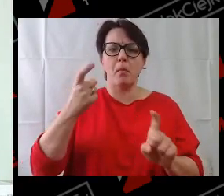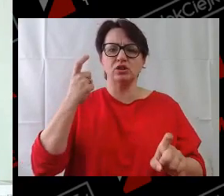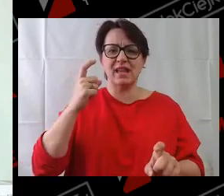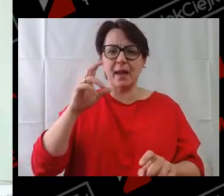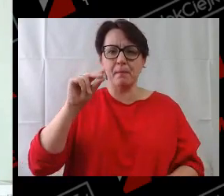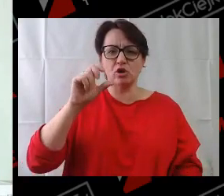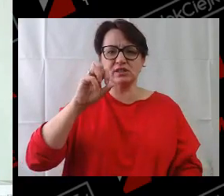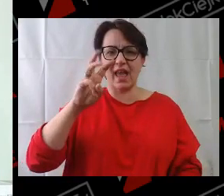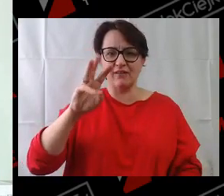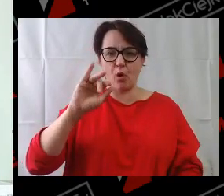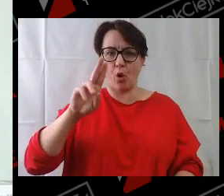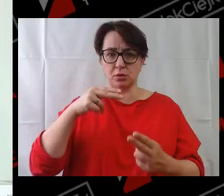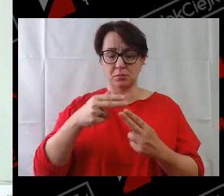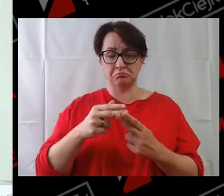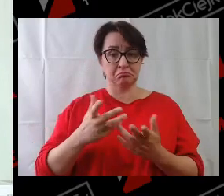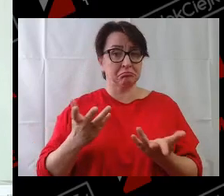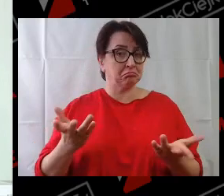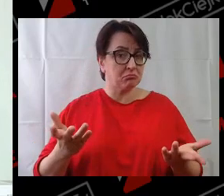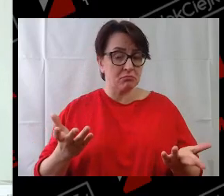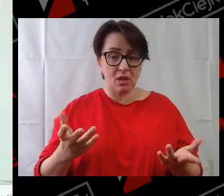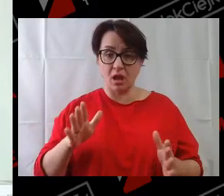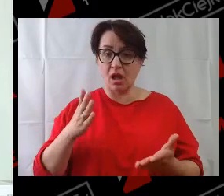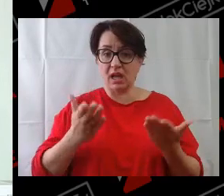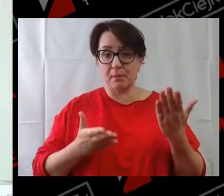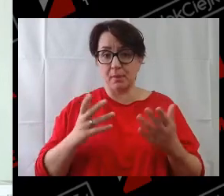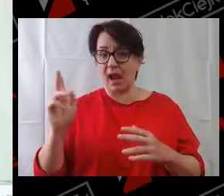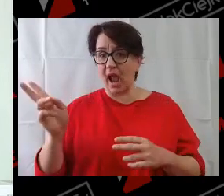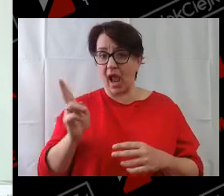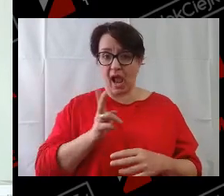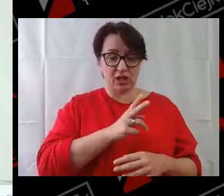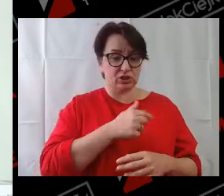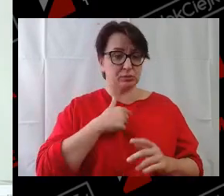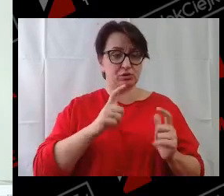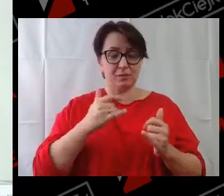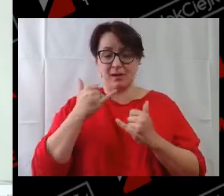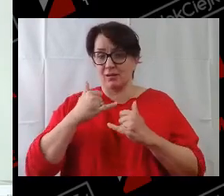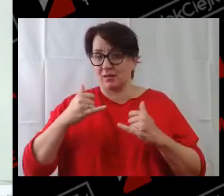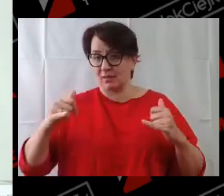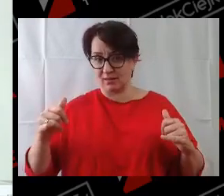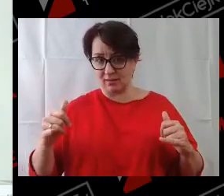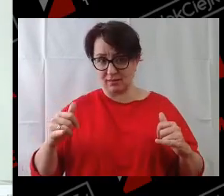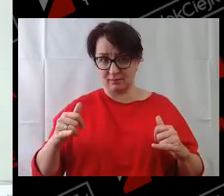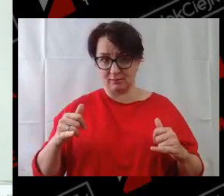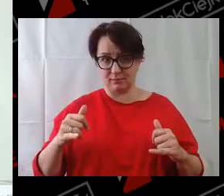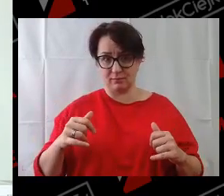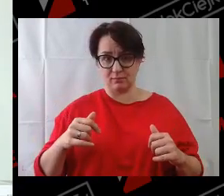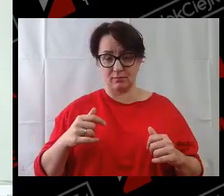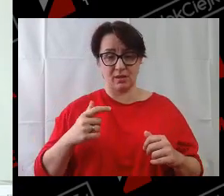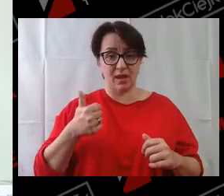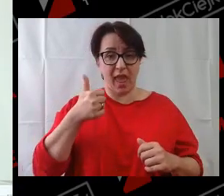chyba każdy z nas jest inny odpowiedzieć na to pytanie